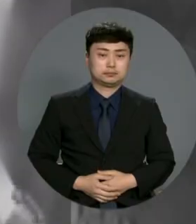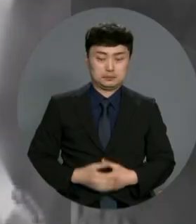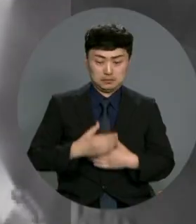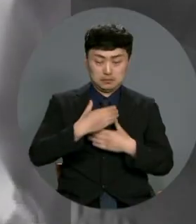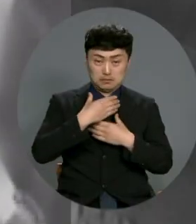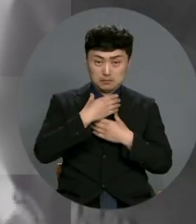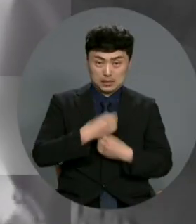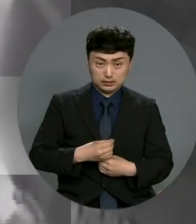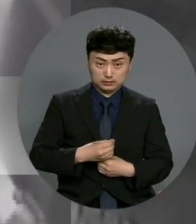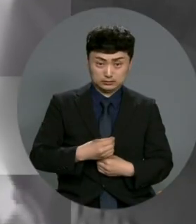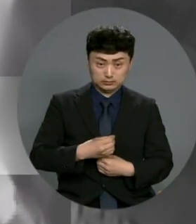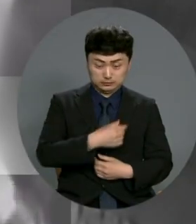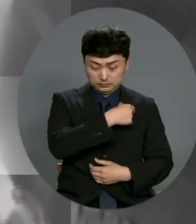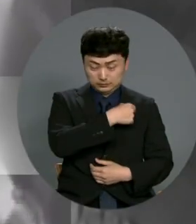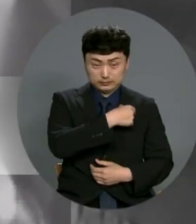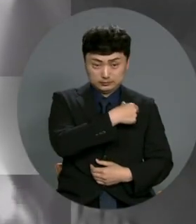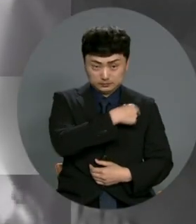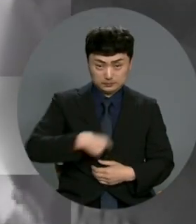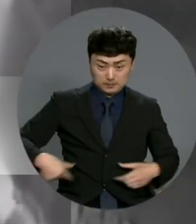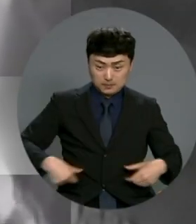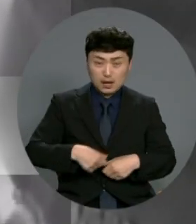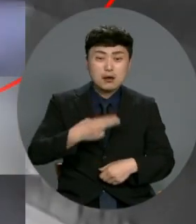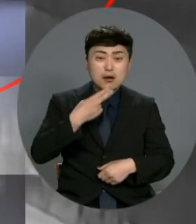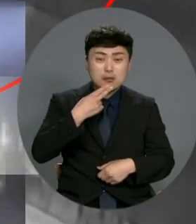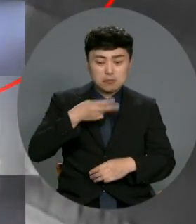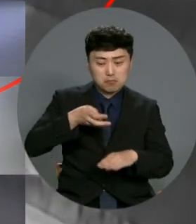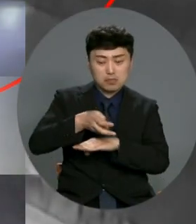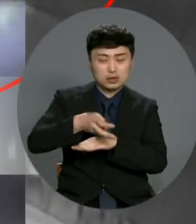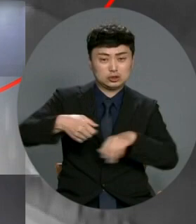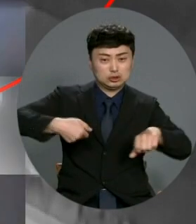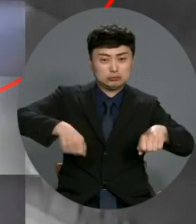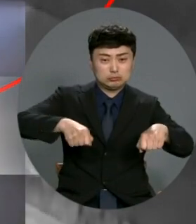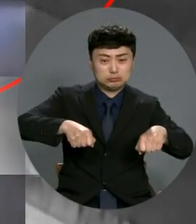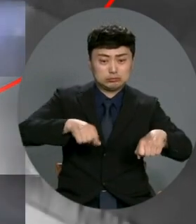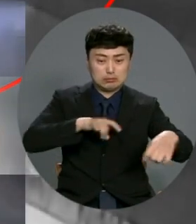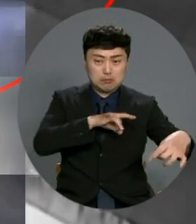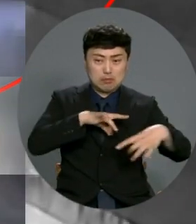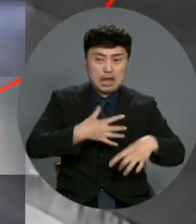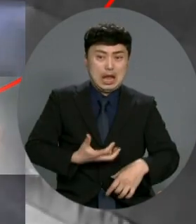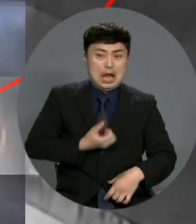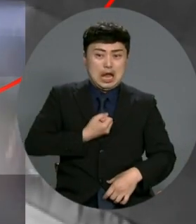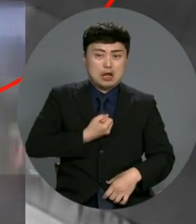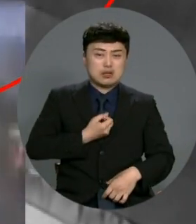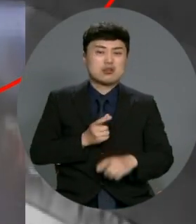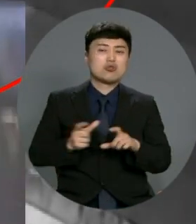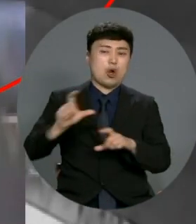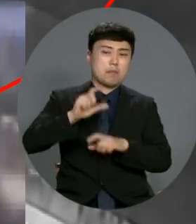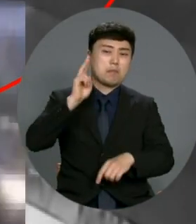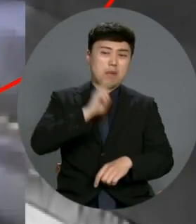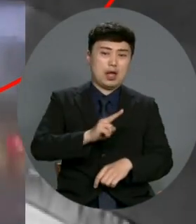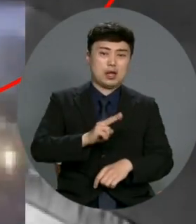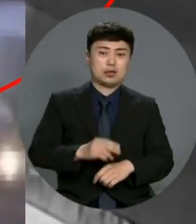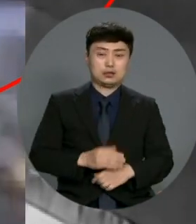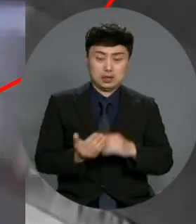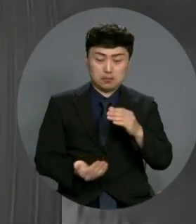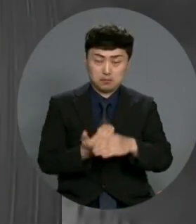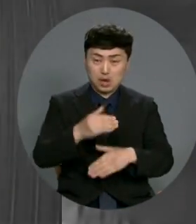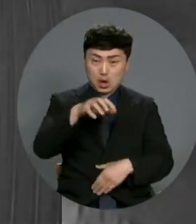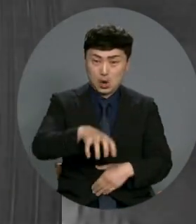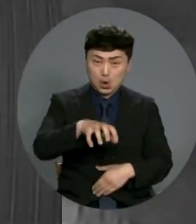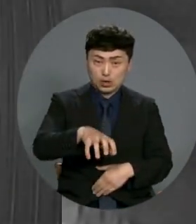안전벨트가 없는 시내버스의 승객이나 이륜차 운전자가 받을 충격은 더 클 수 있습니다. 특히 사고가 난